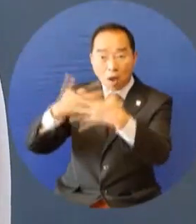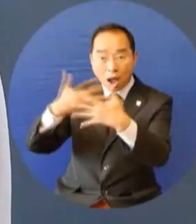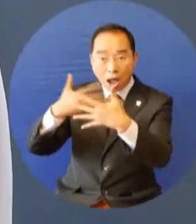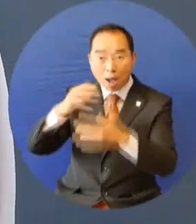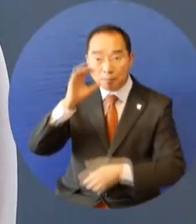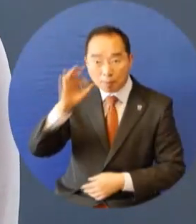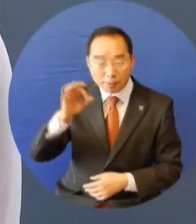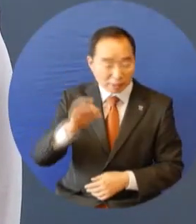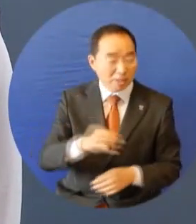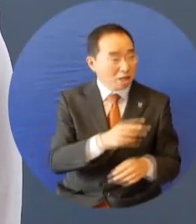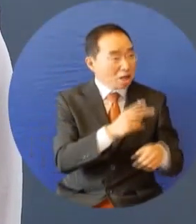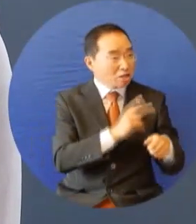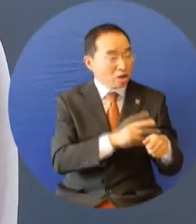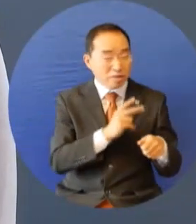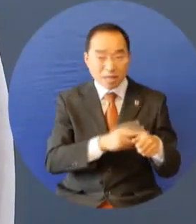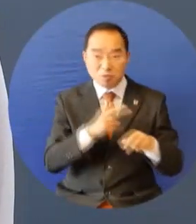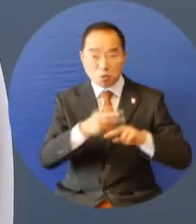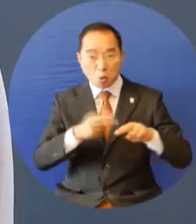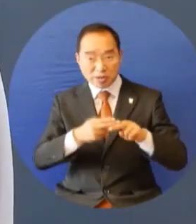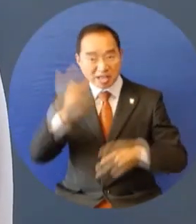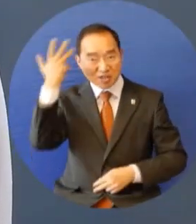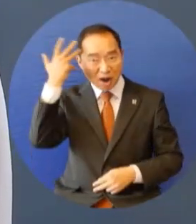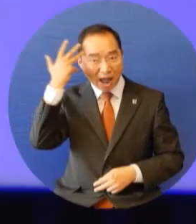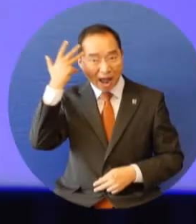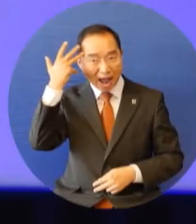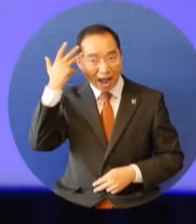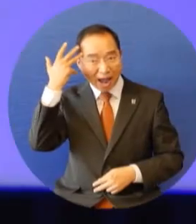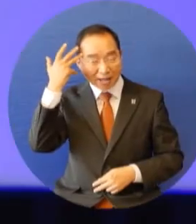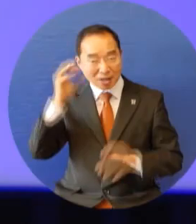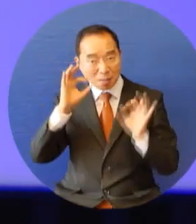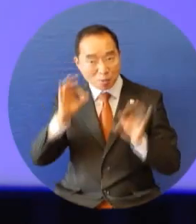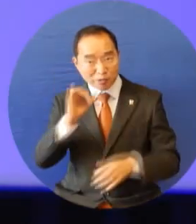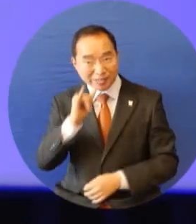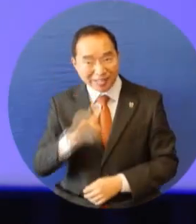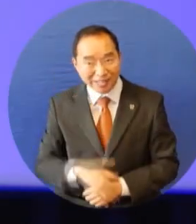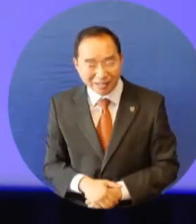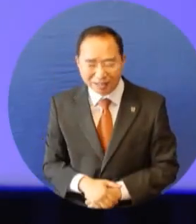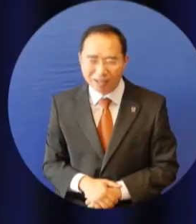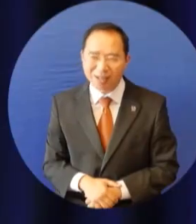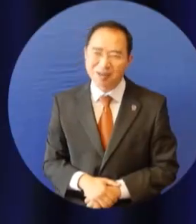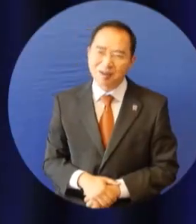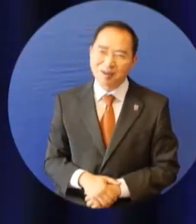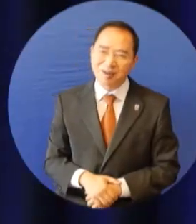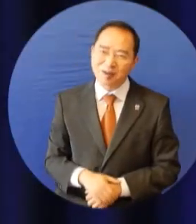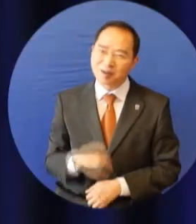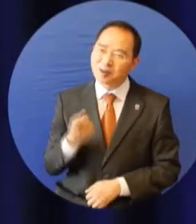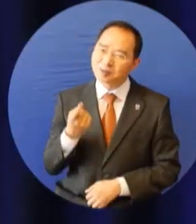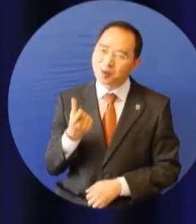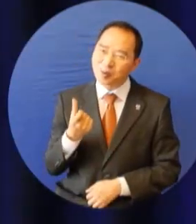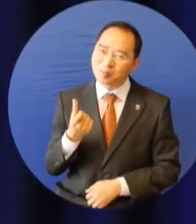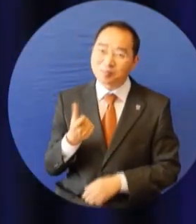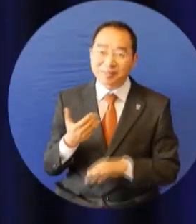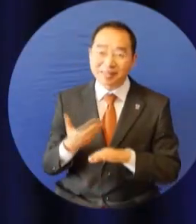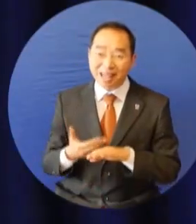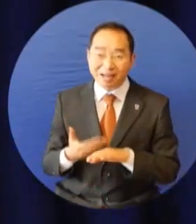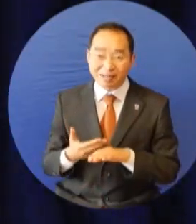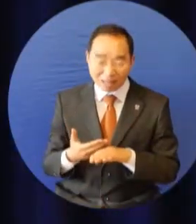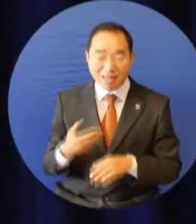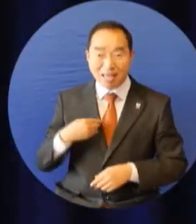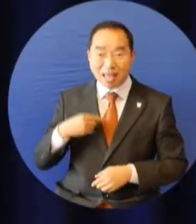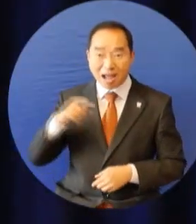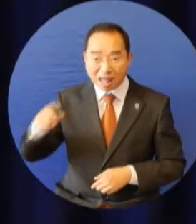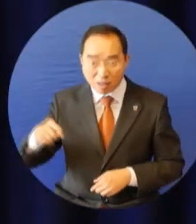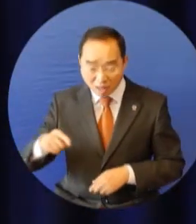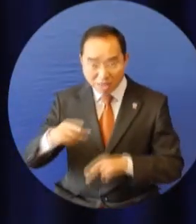영화도 선생님의 요리 철학을 느낄 수 있을까요? 또 좀 다른 건데 내가 사실 밥 많이